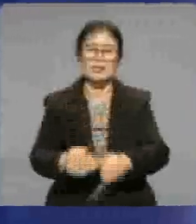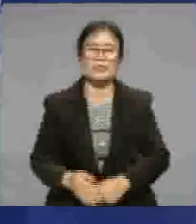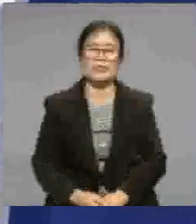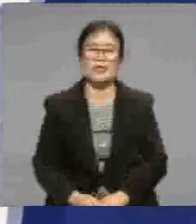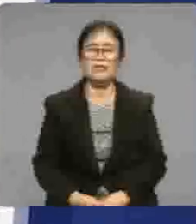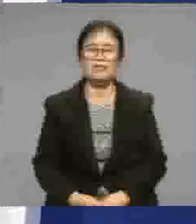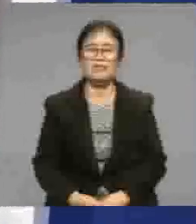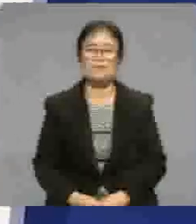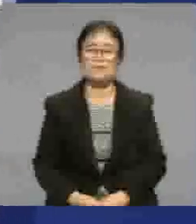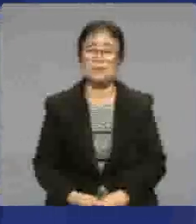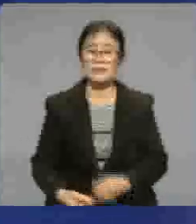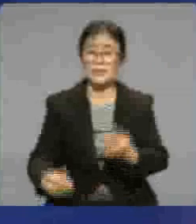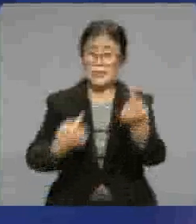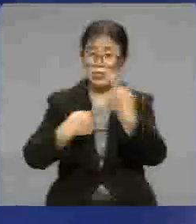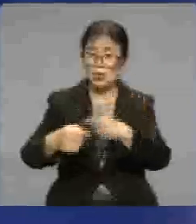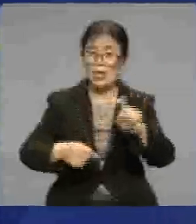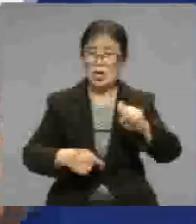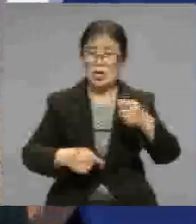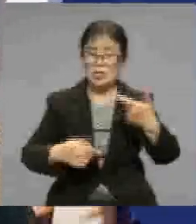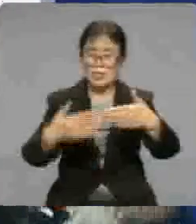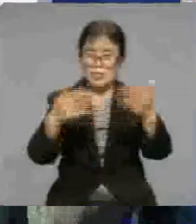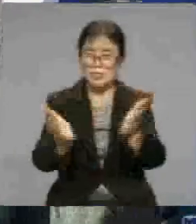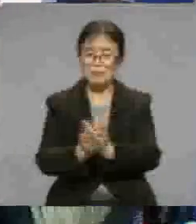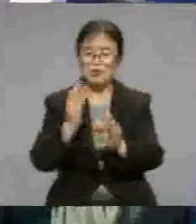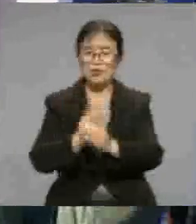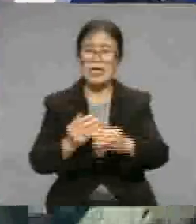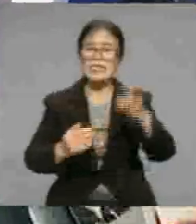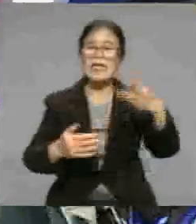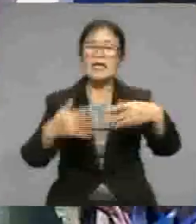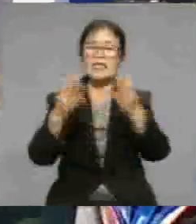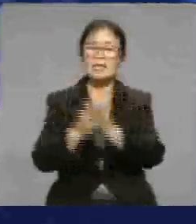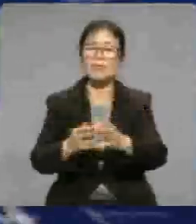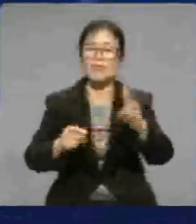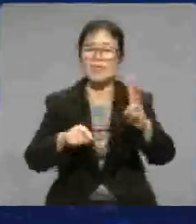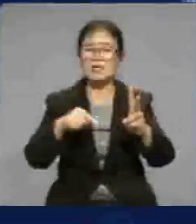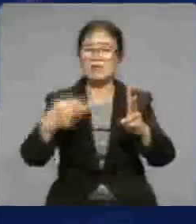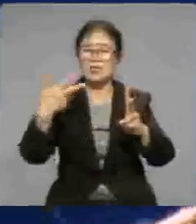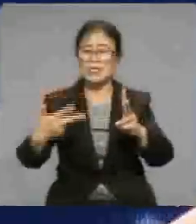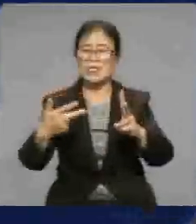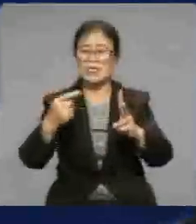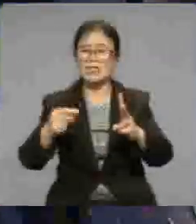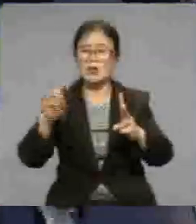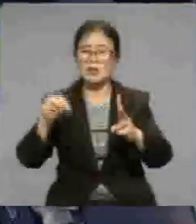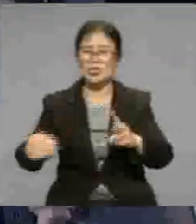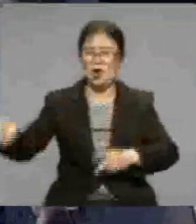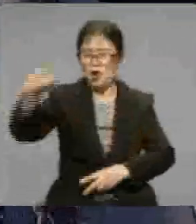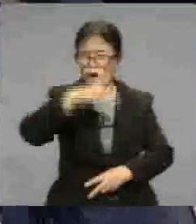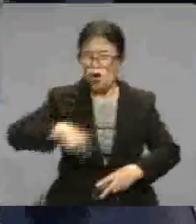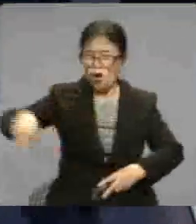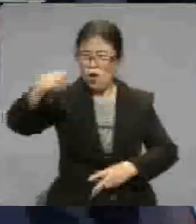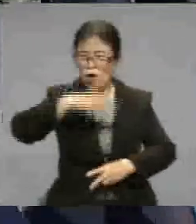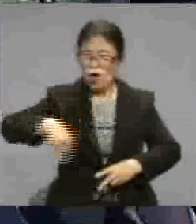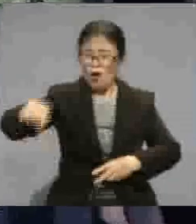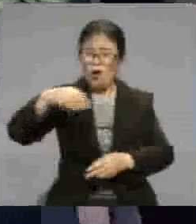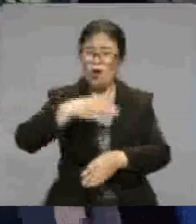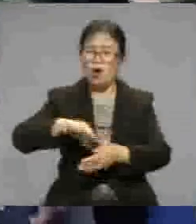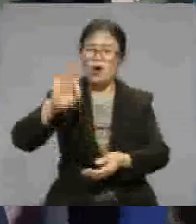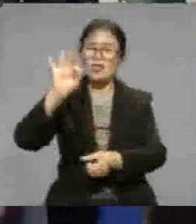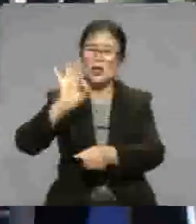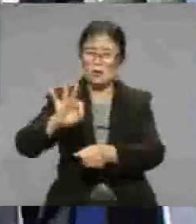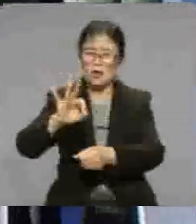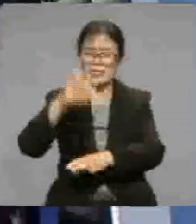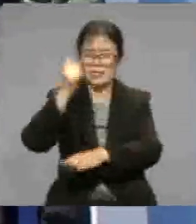마련했습니다 지원한 16개 팀 가운데 세개 팀이 2.7km 코스 퀴를 도는 결승에 올랐으며